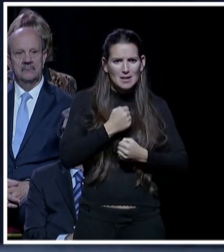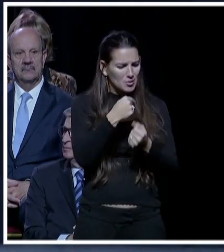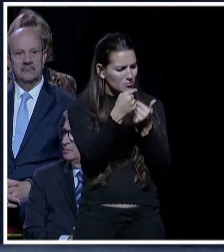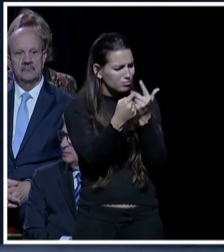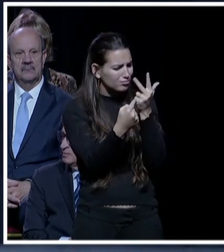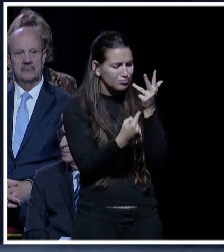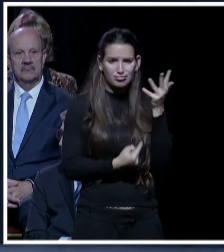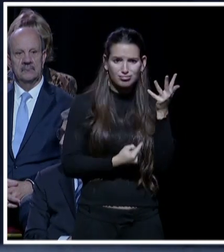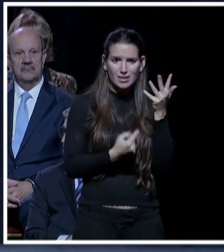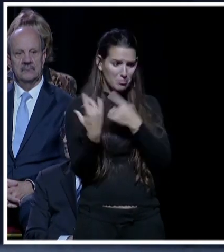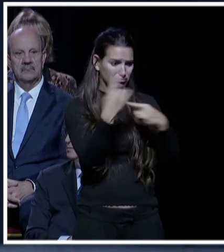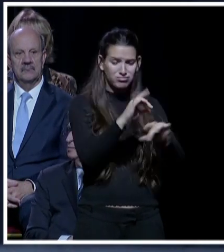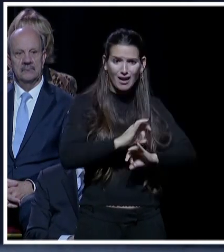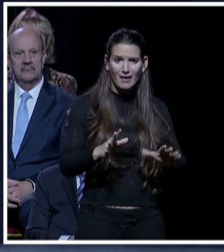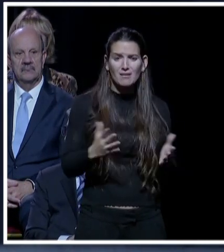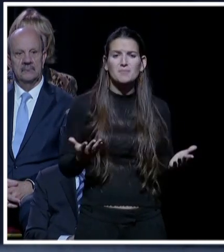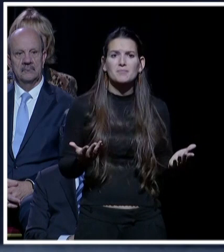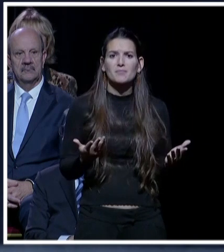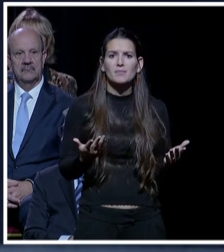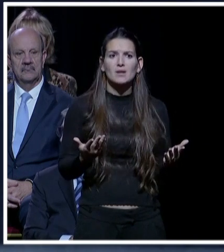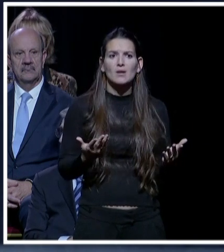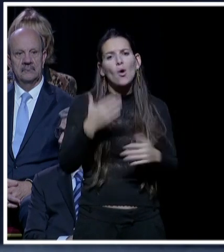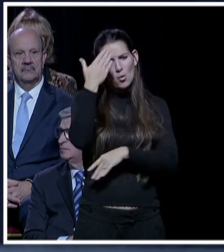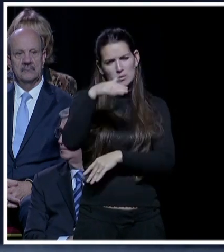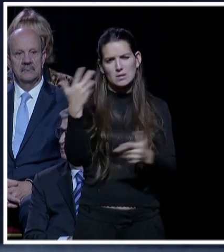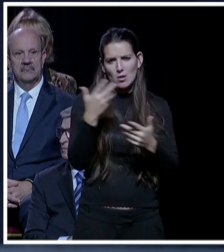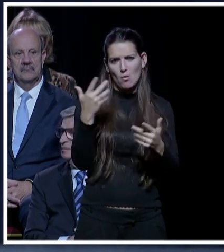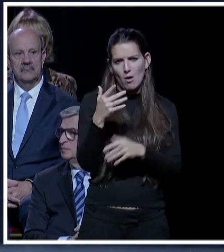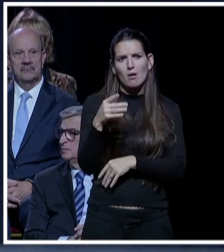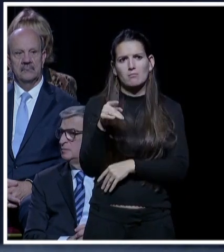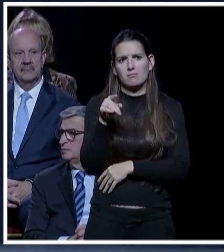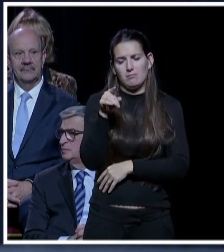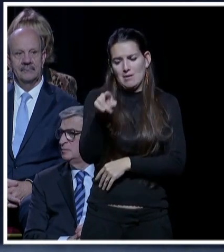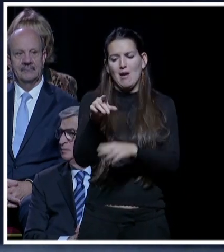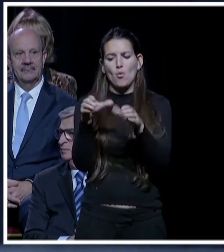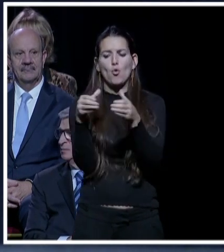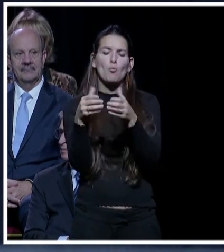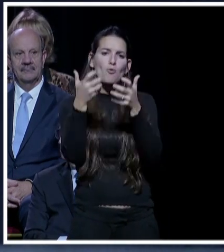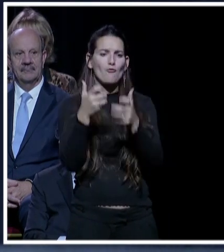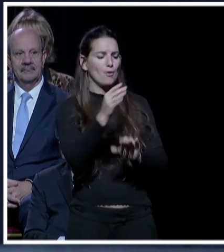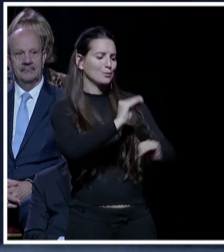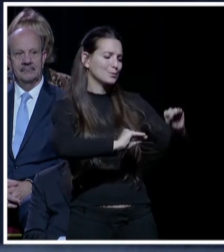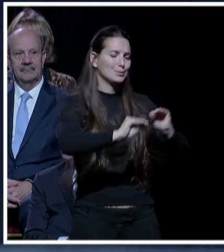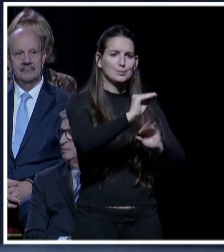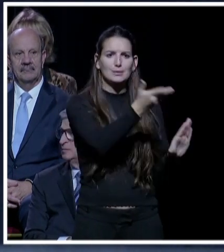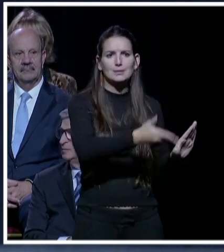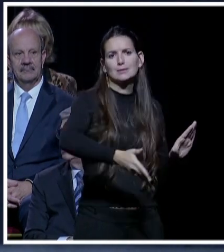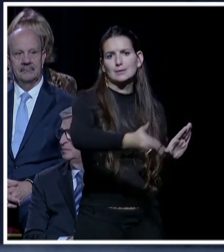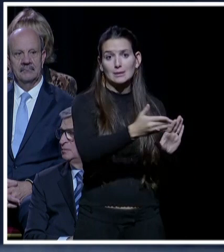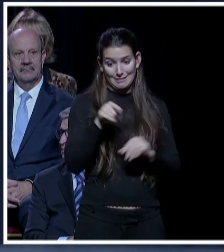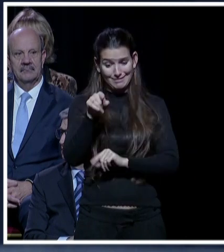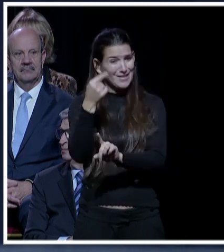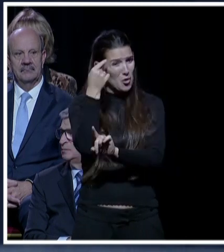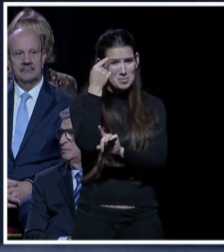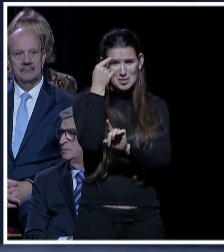réagir ? Nous le savons tous, l'exécutif veut séduire à tout prix le pouvoir algérien. C'est l'obsession du chef de l'État qui a